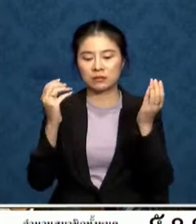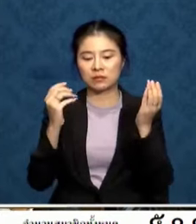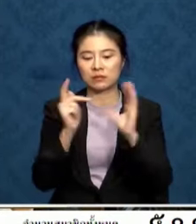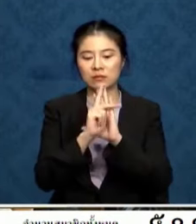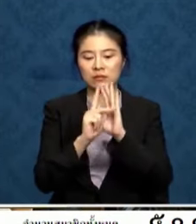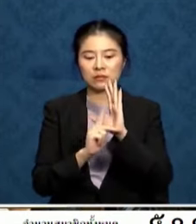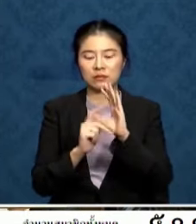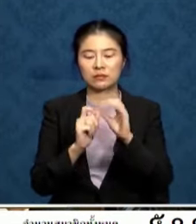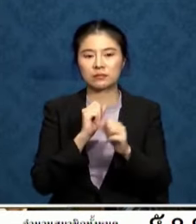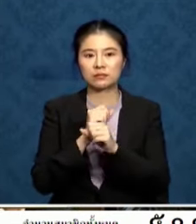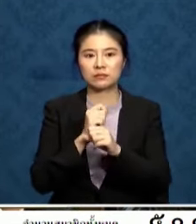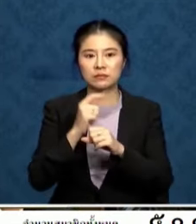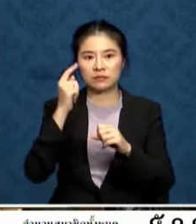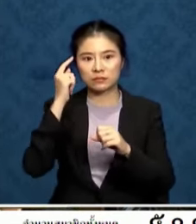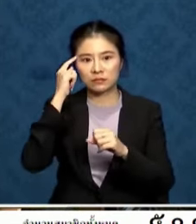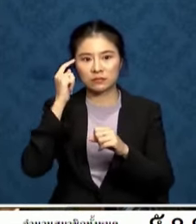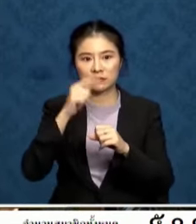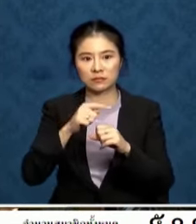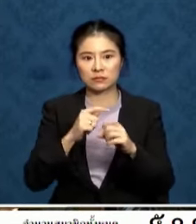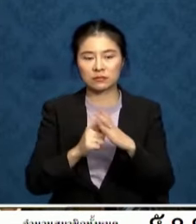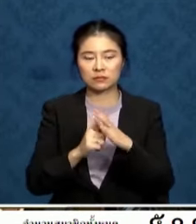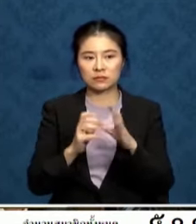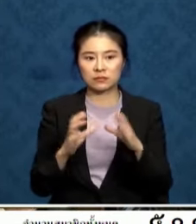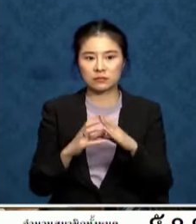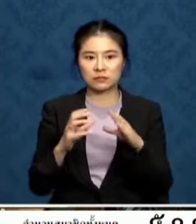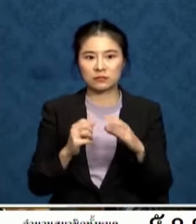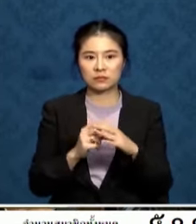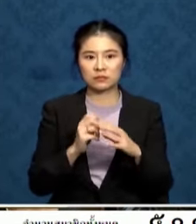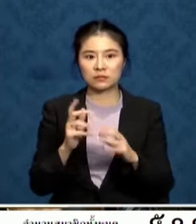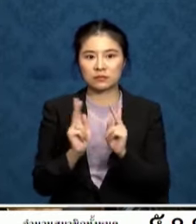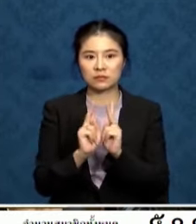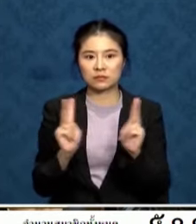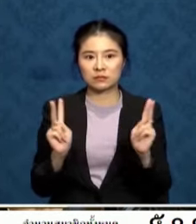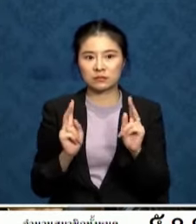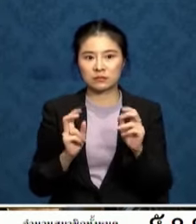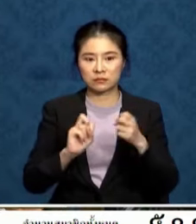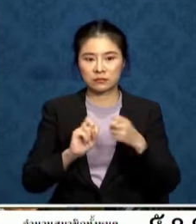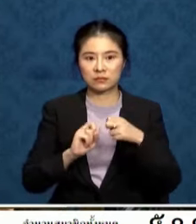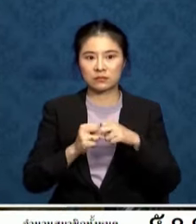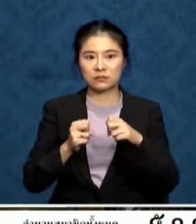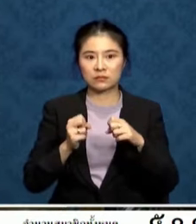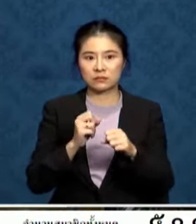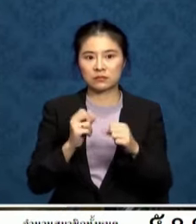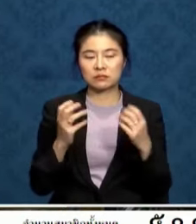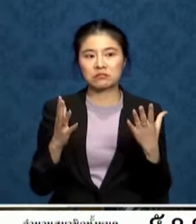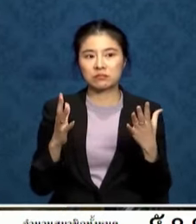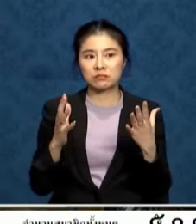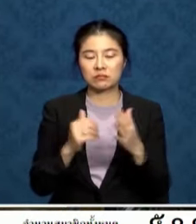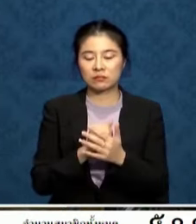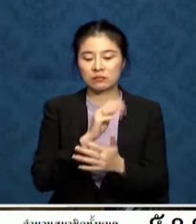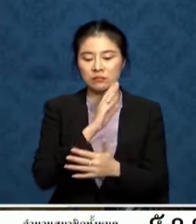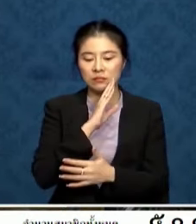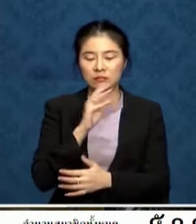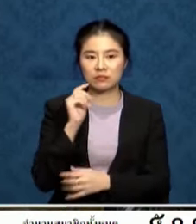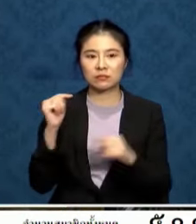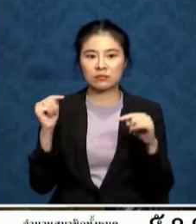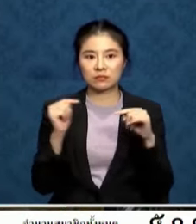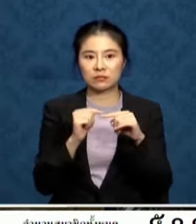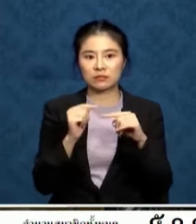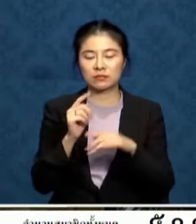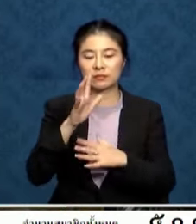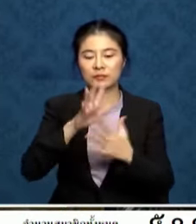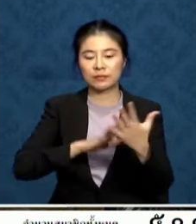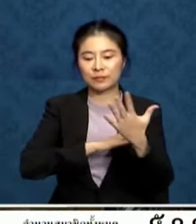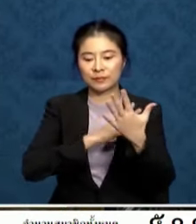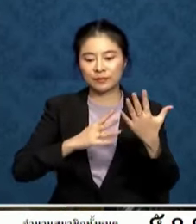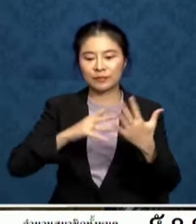เท่านั้นครับเพราะฉะนั้นในชั้นกรรมาธิการพวกผมก็ไม่ติดใจเช่นเดียวกันถ้าจะใช้ร่างของคร